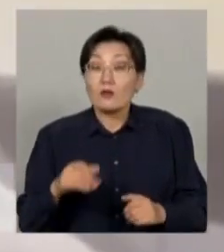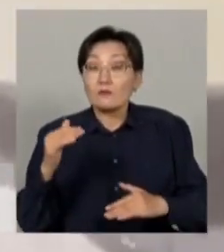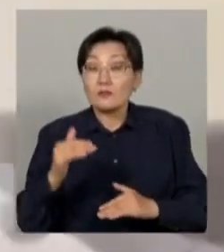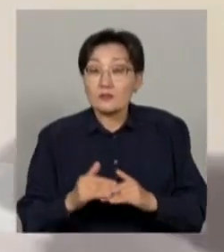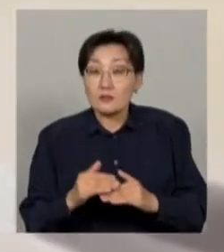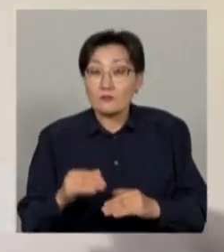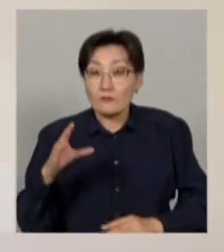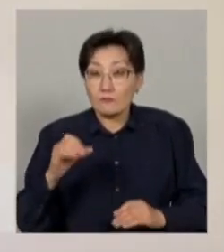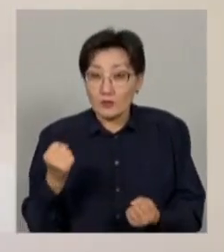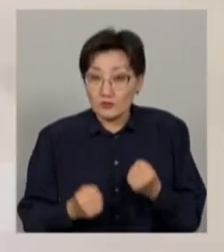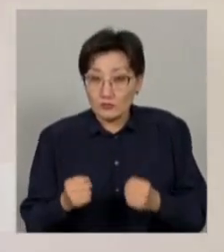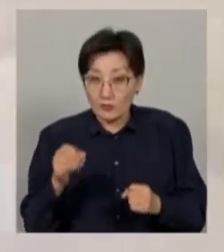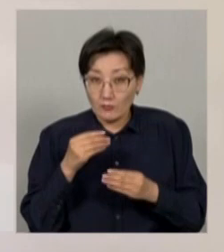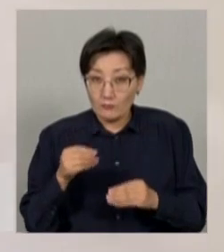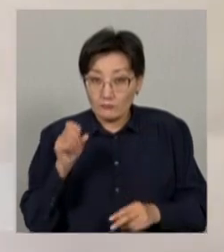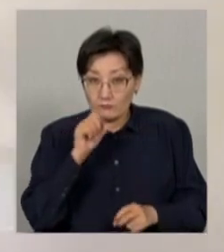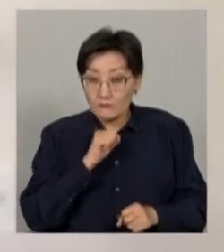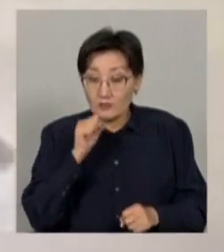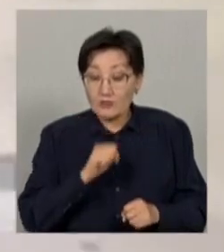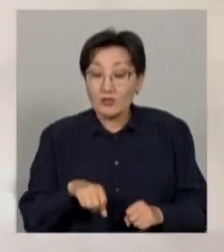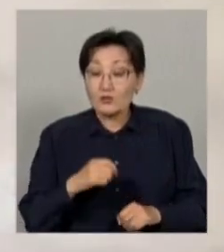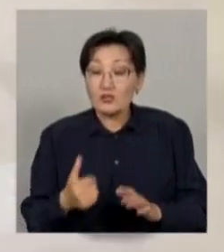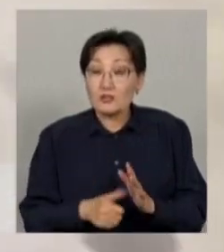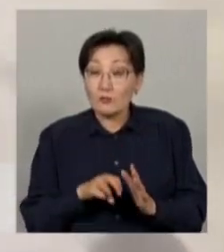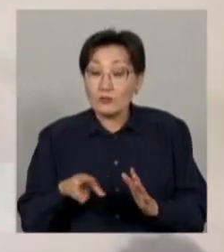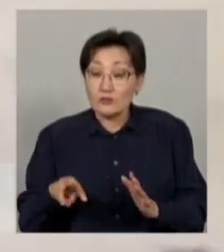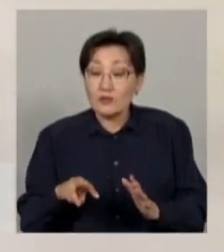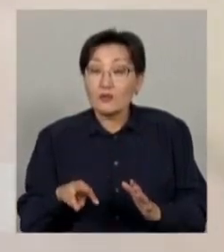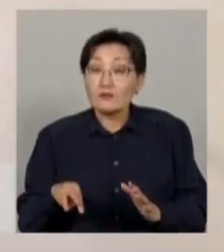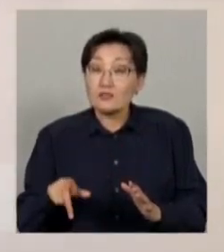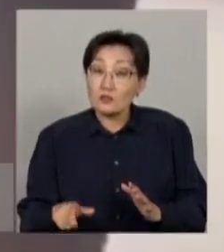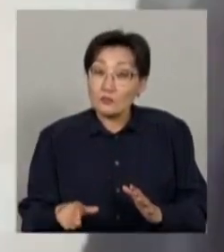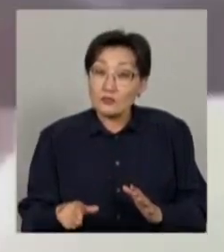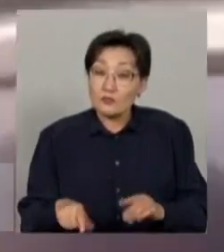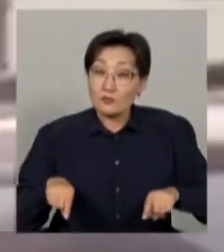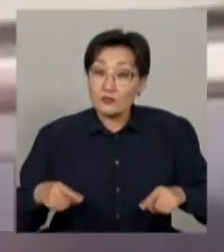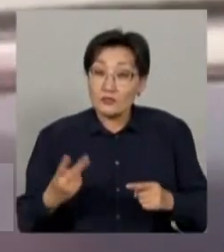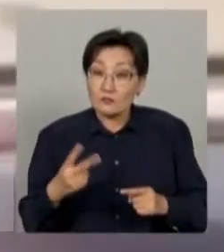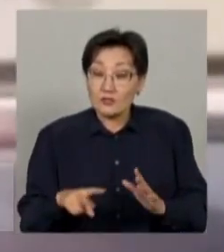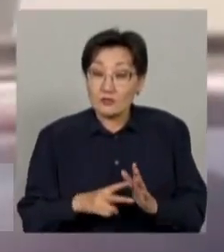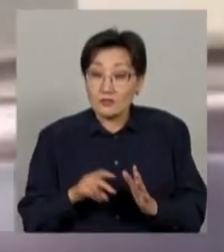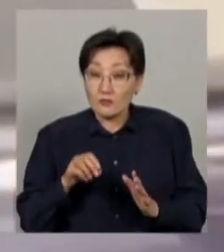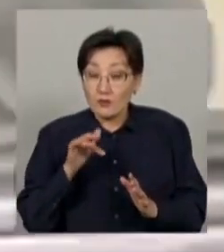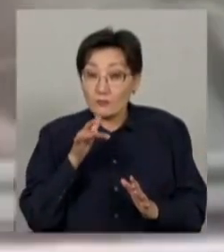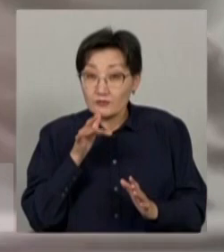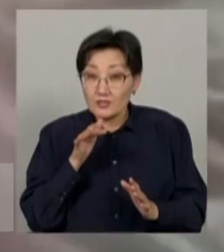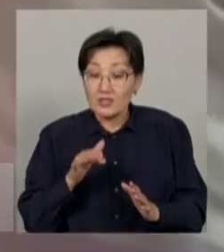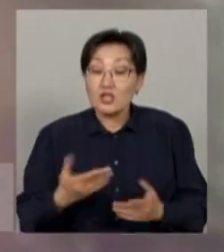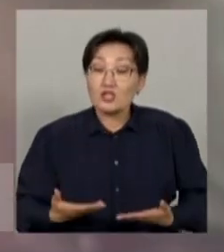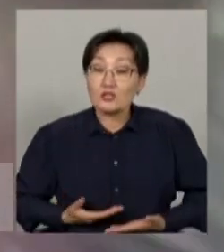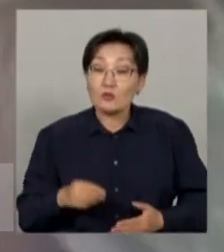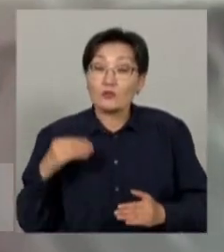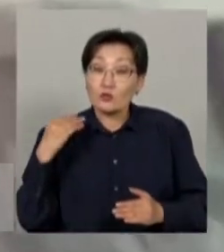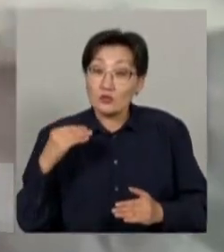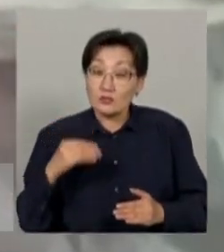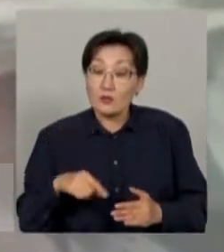вечером она исчезла. Сумма ущерба 16 миллионов тенге. Впоследствии правоохранители задержали 27-летнего жителя Туркестана.